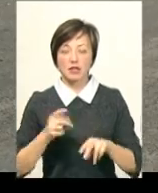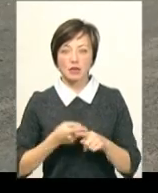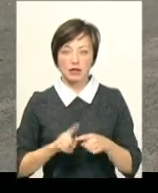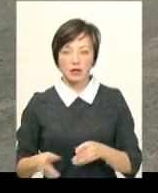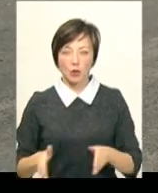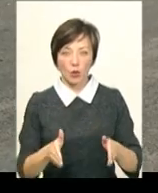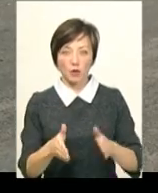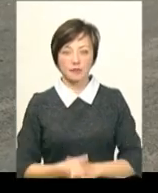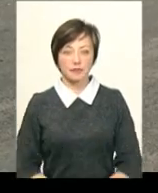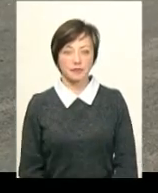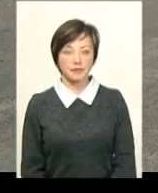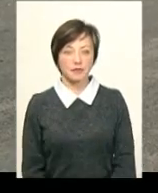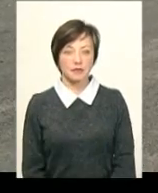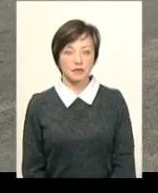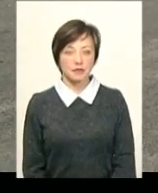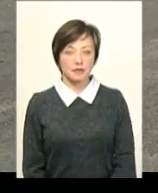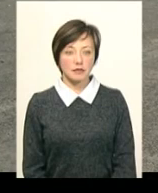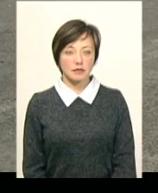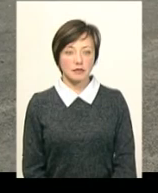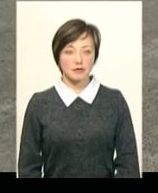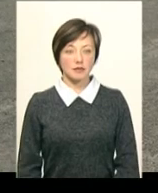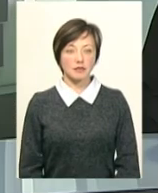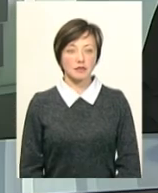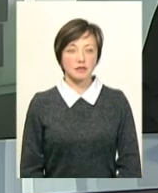дороги. Світлана Поробок, Юрій Чорний, новини Поділля Центр.